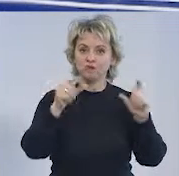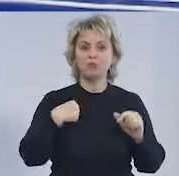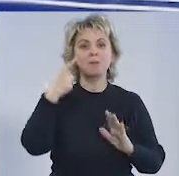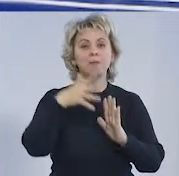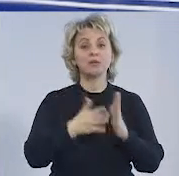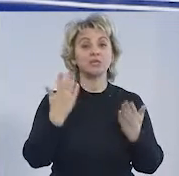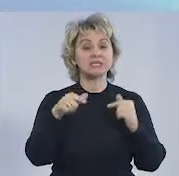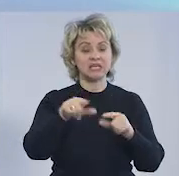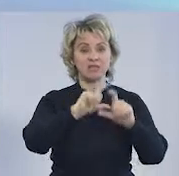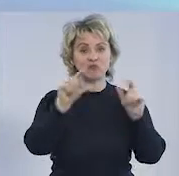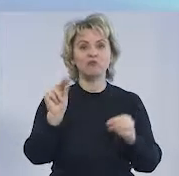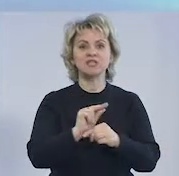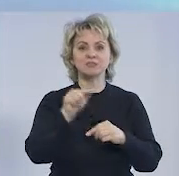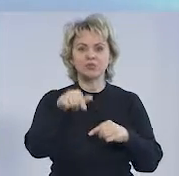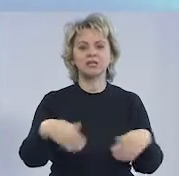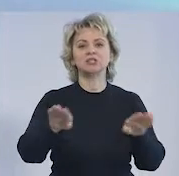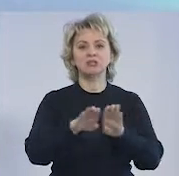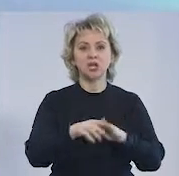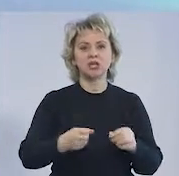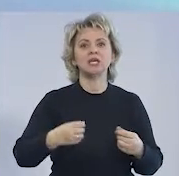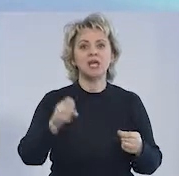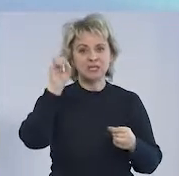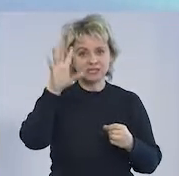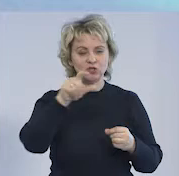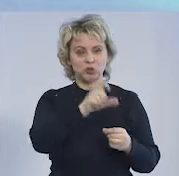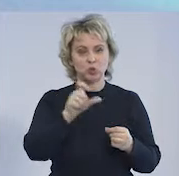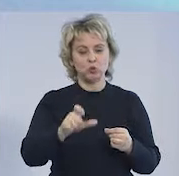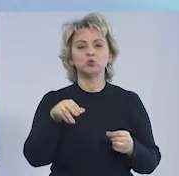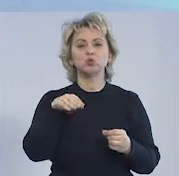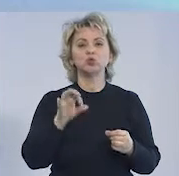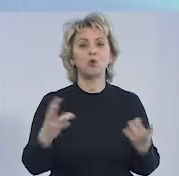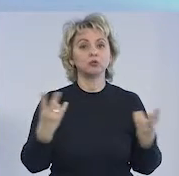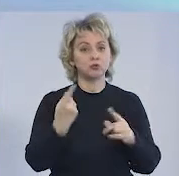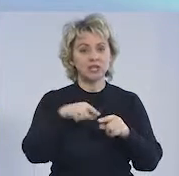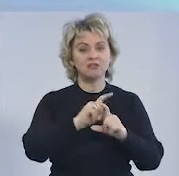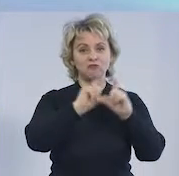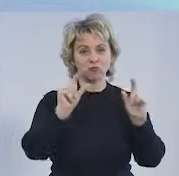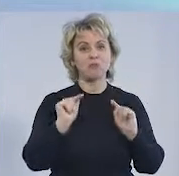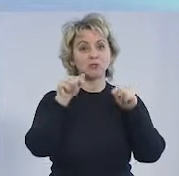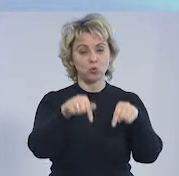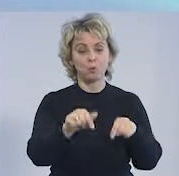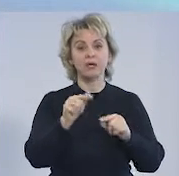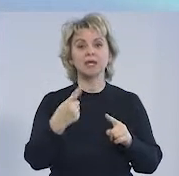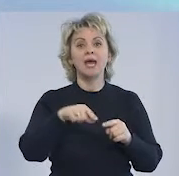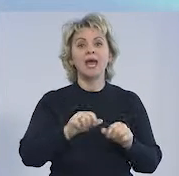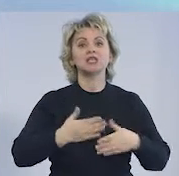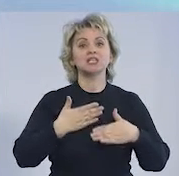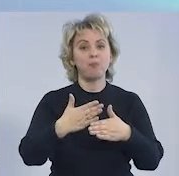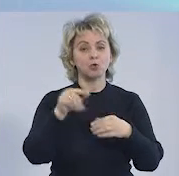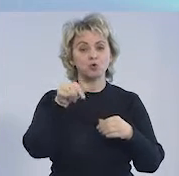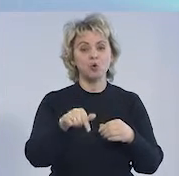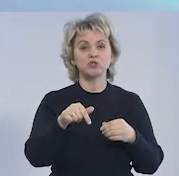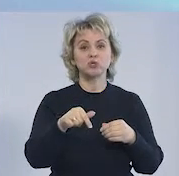понимаем, что если в этом вузе воспитаны такие значимые персоны, то надо в этот вуз поступать. Это